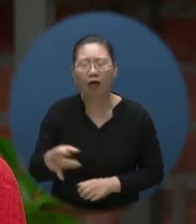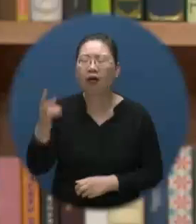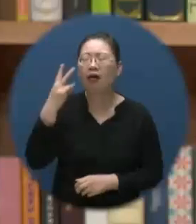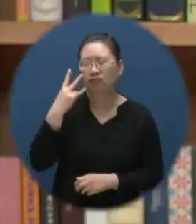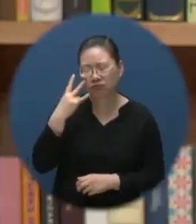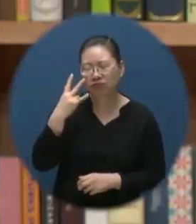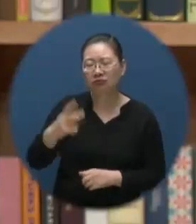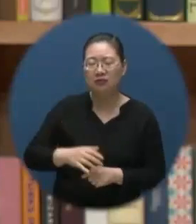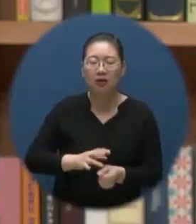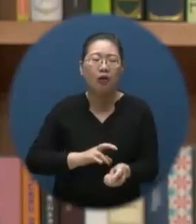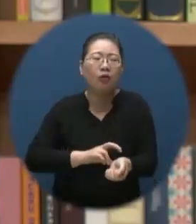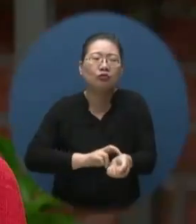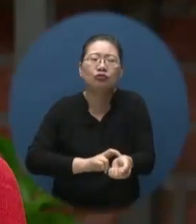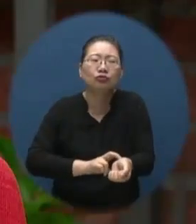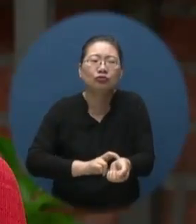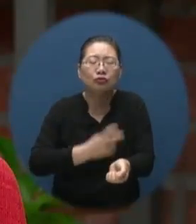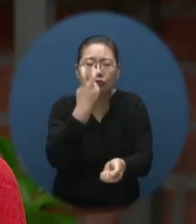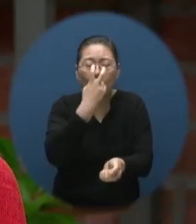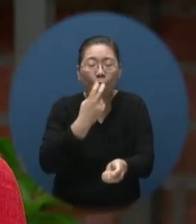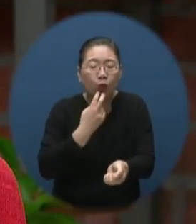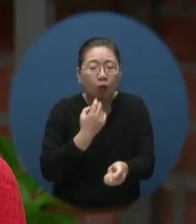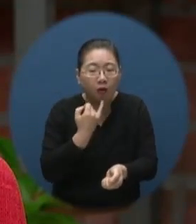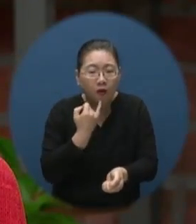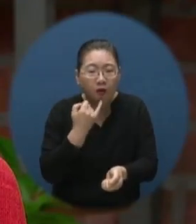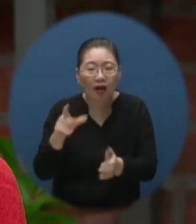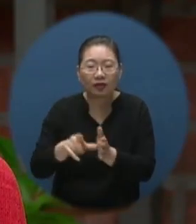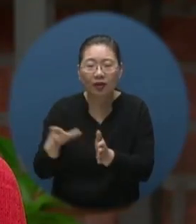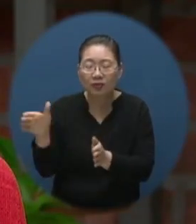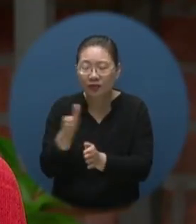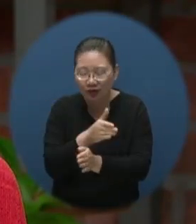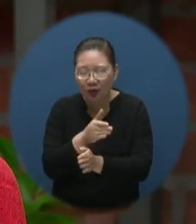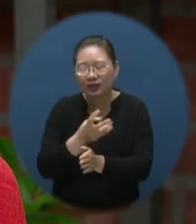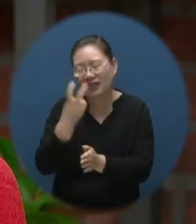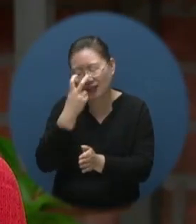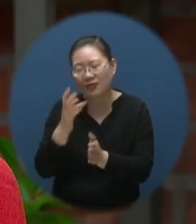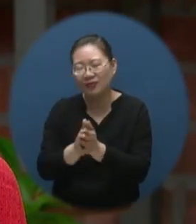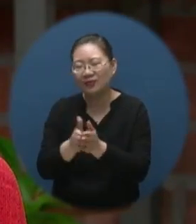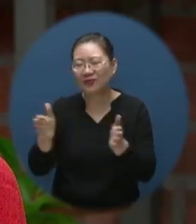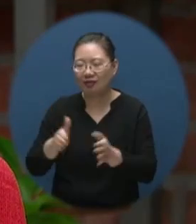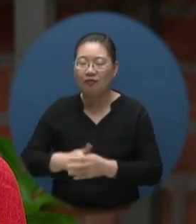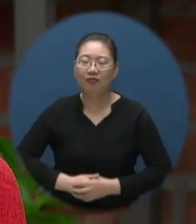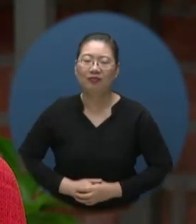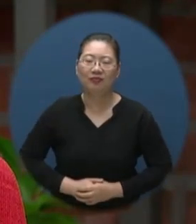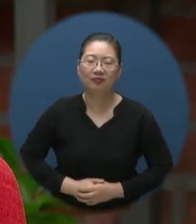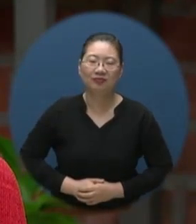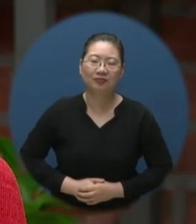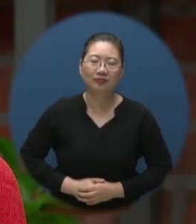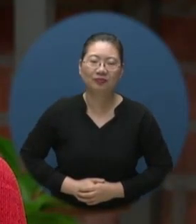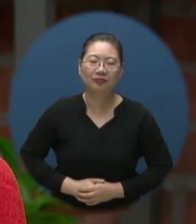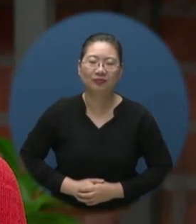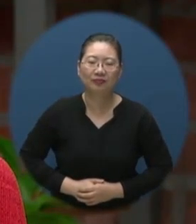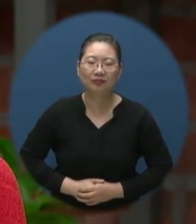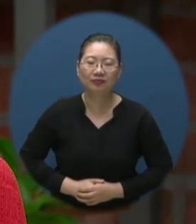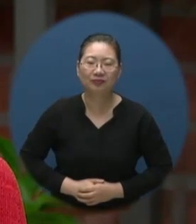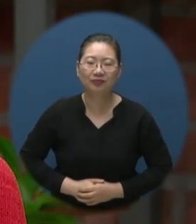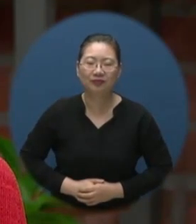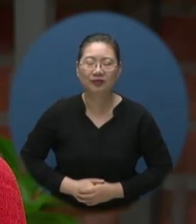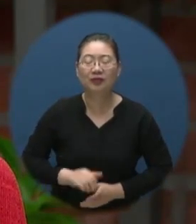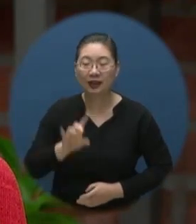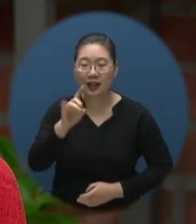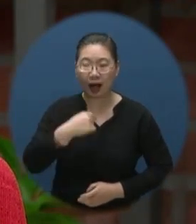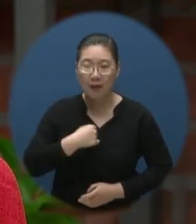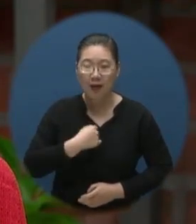그래요. 진맥도 안 해보셔도? 이제 그때부터 이제 진맥을 하는 거죠, 제가. 그러면 진맥을 내가